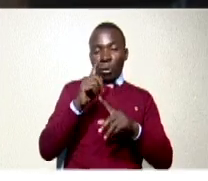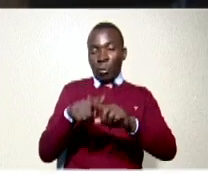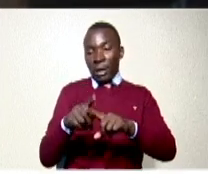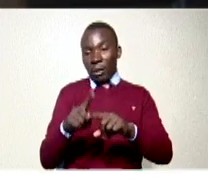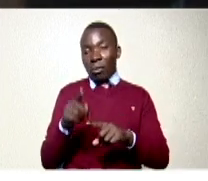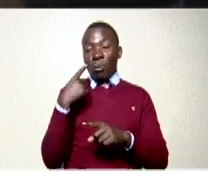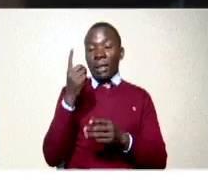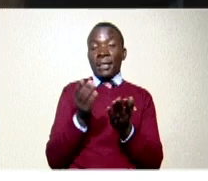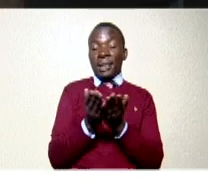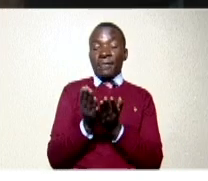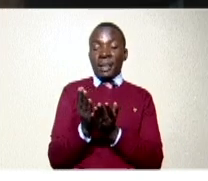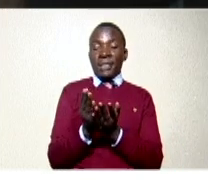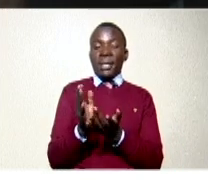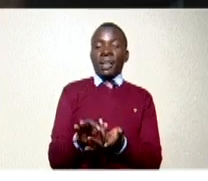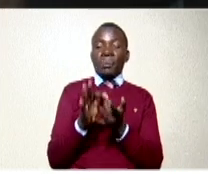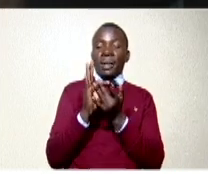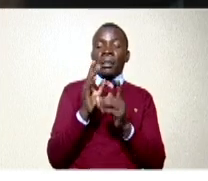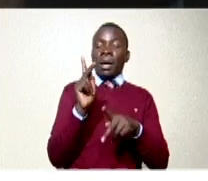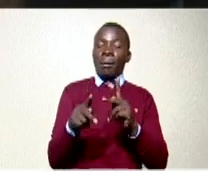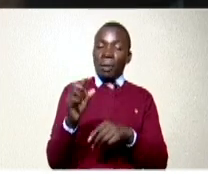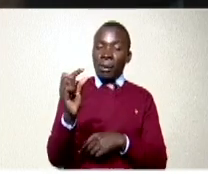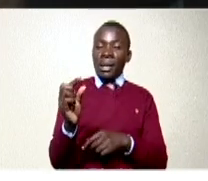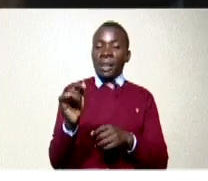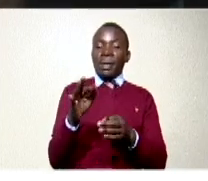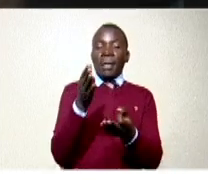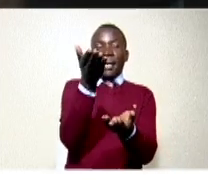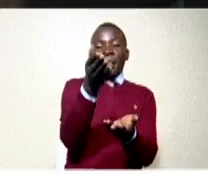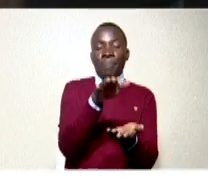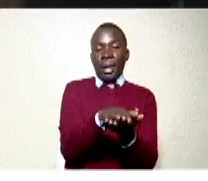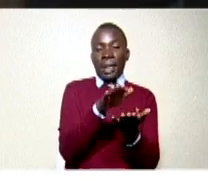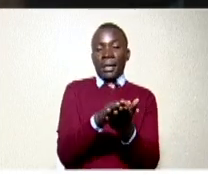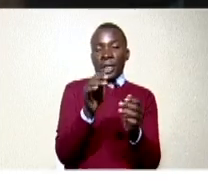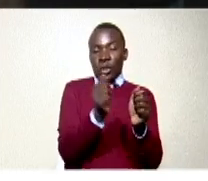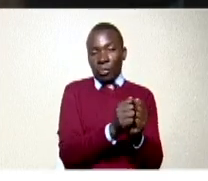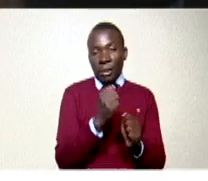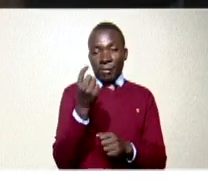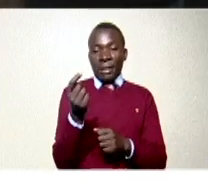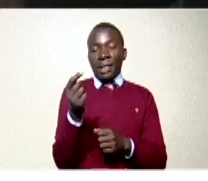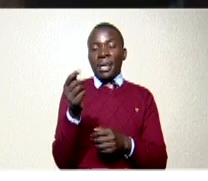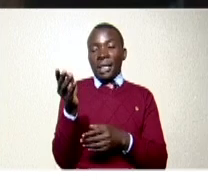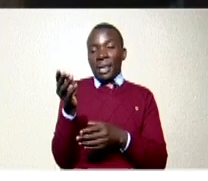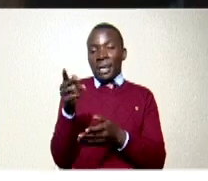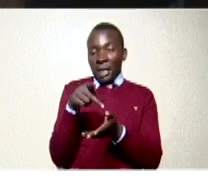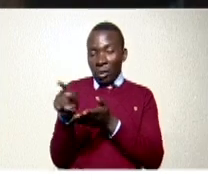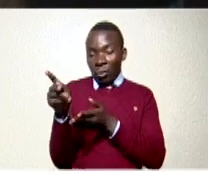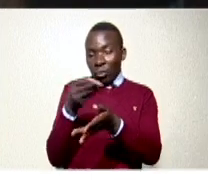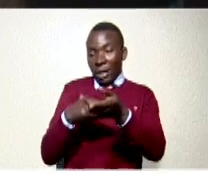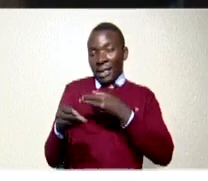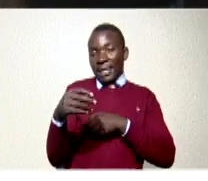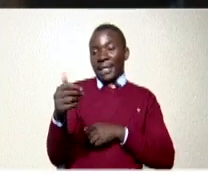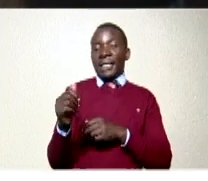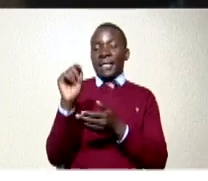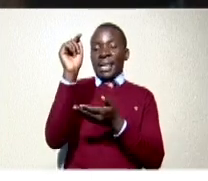serivisi yihariwe n'abantu bakeya niba hari banki icumi imwe ikagurwa n'indi ubwo zirabikenda gutyo gutyo zikaba